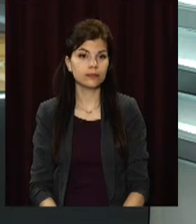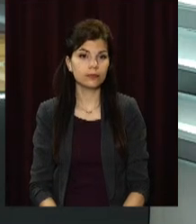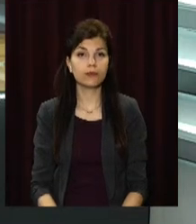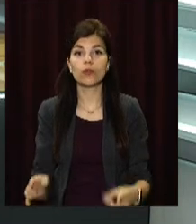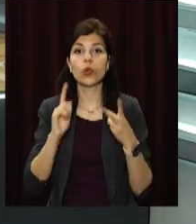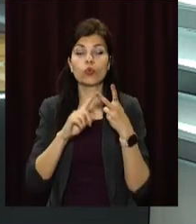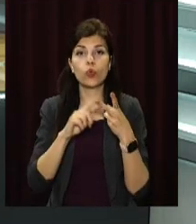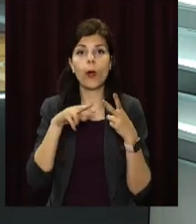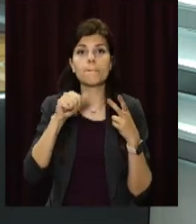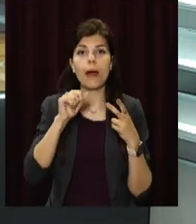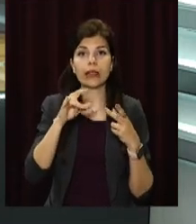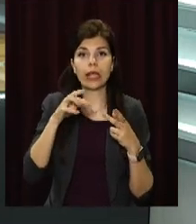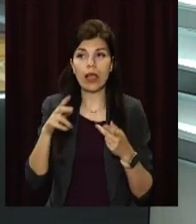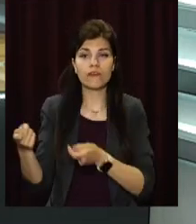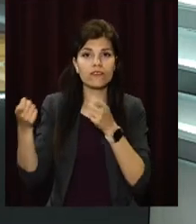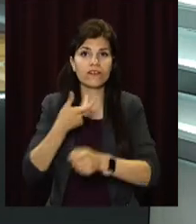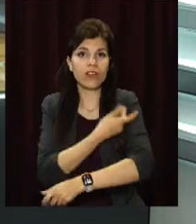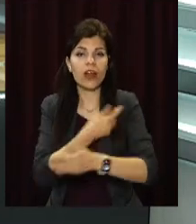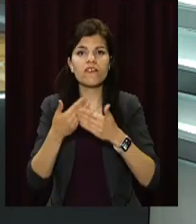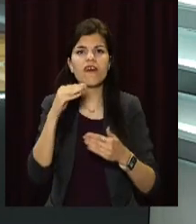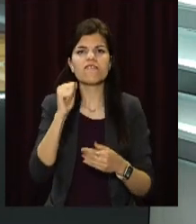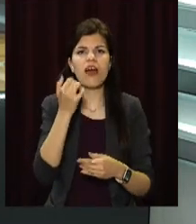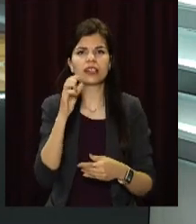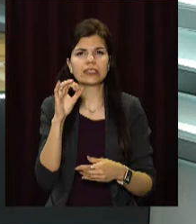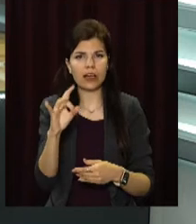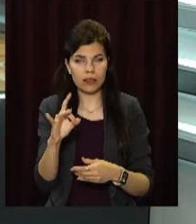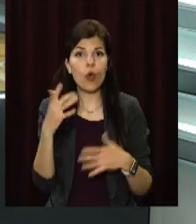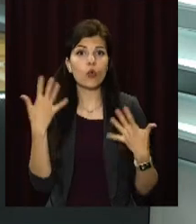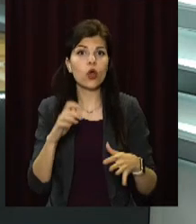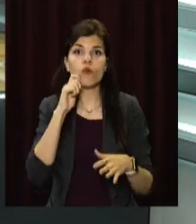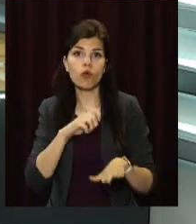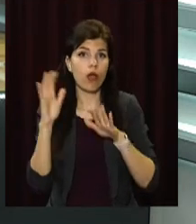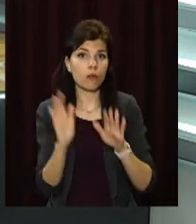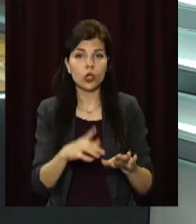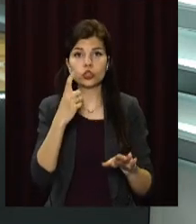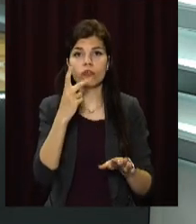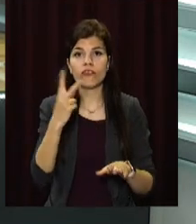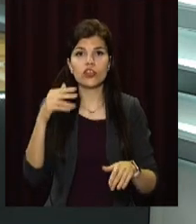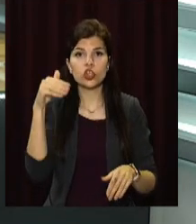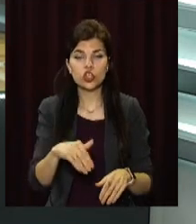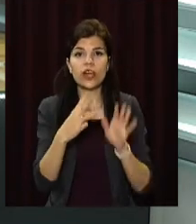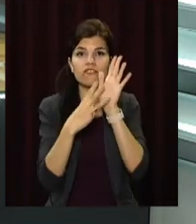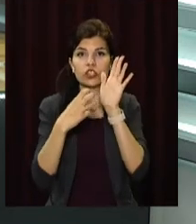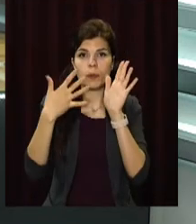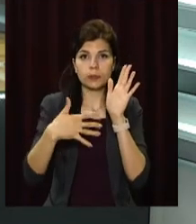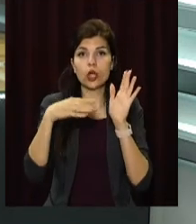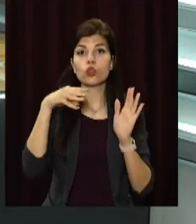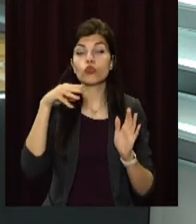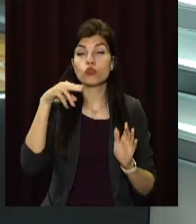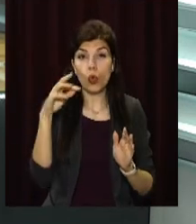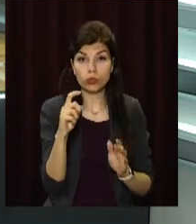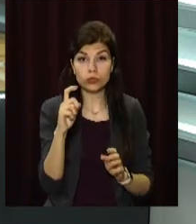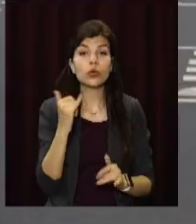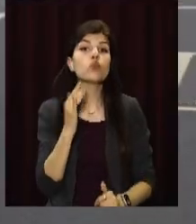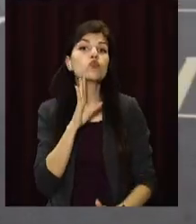Друга партія вакцини від ковіду виробництва Pfizer-BioNTech вже в Україні. 122 850 доз препарату